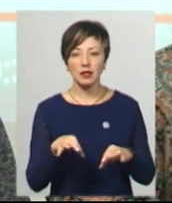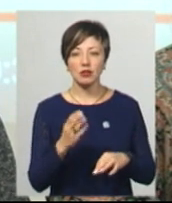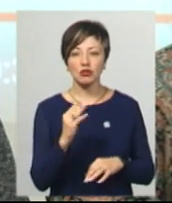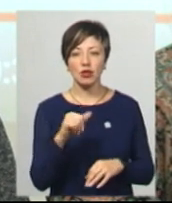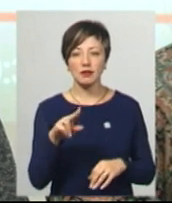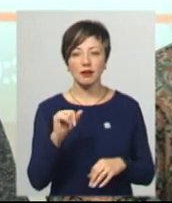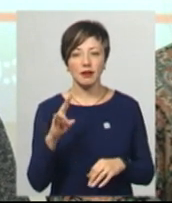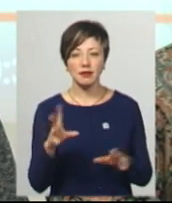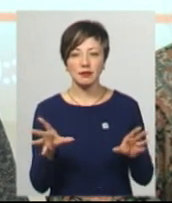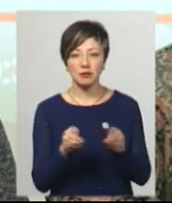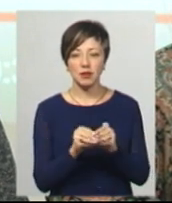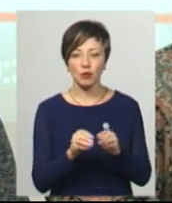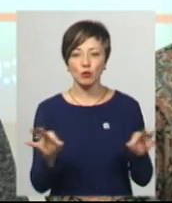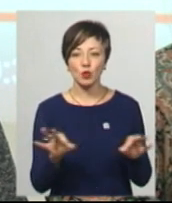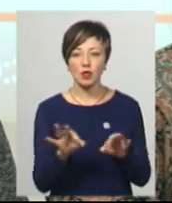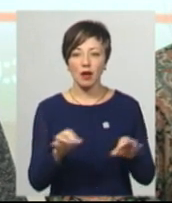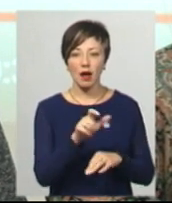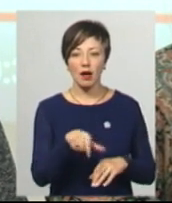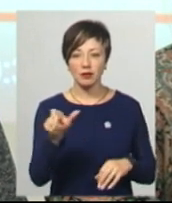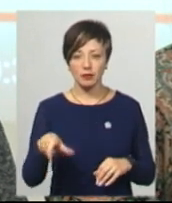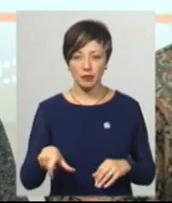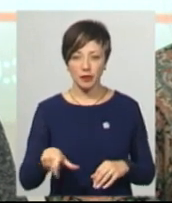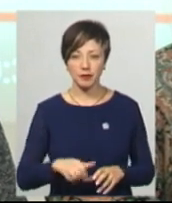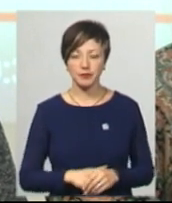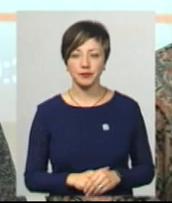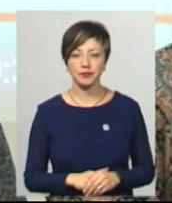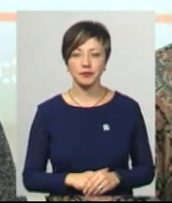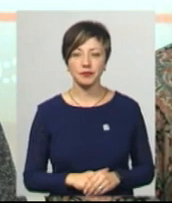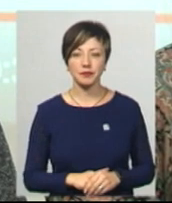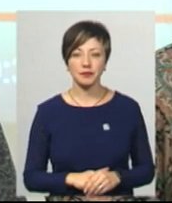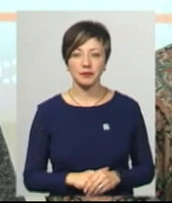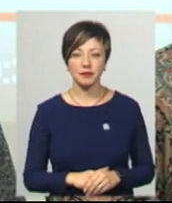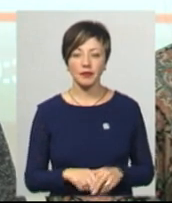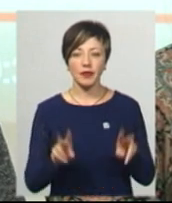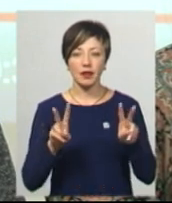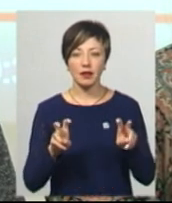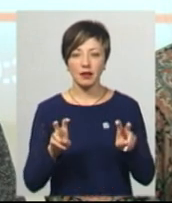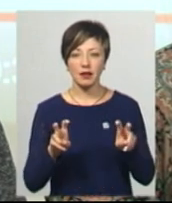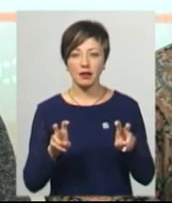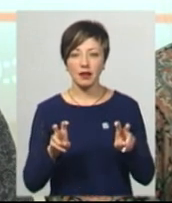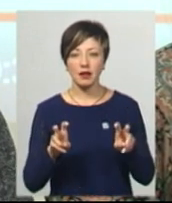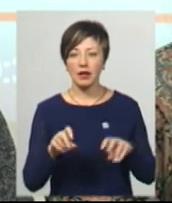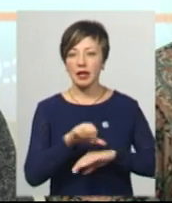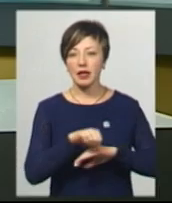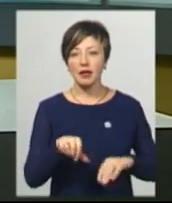Жадана спільно з музикантами Євгеном Турчиновим і Олегом Кадановим, який називається «Лінія Маннергейма».